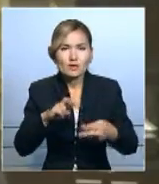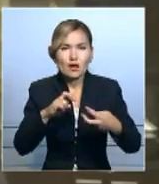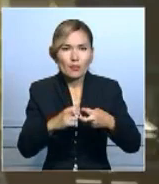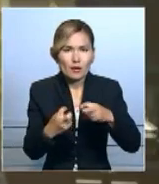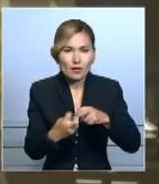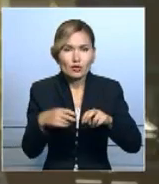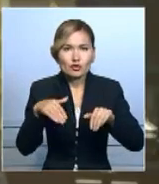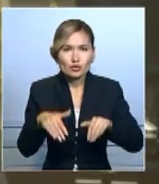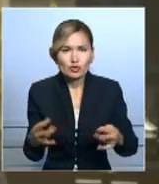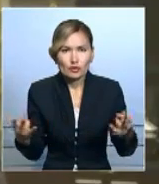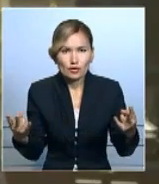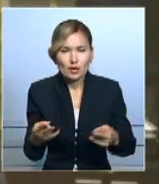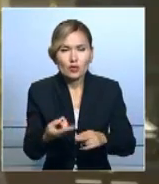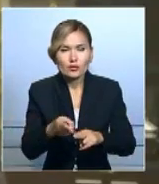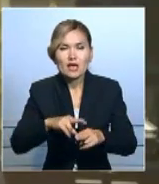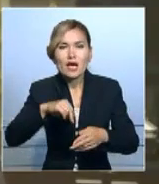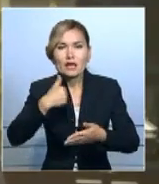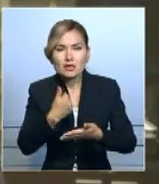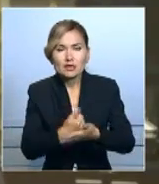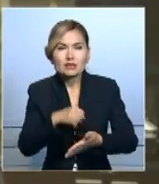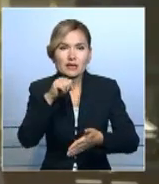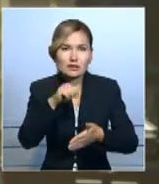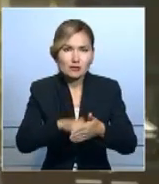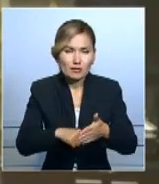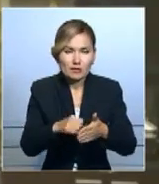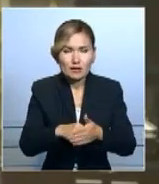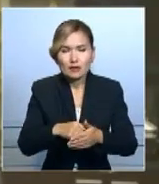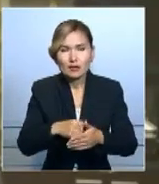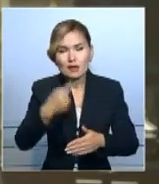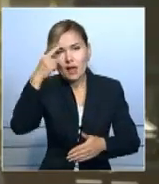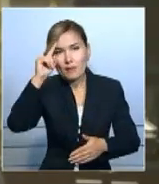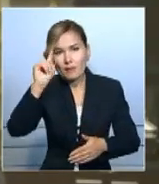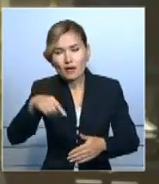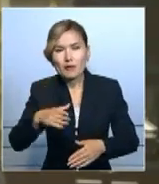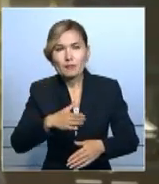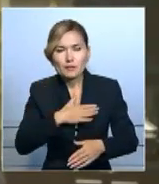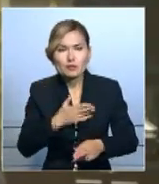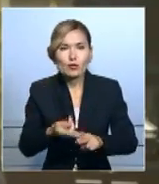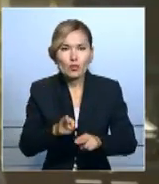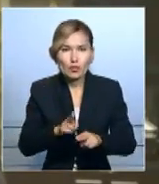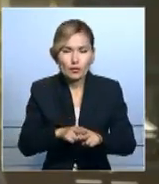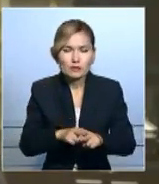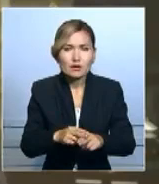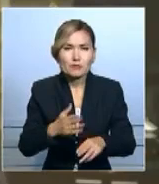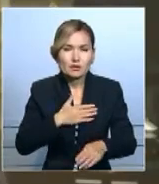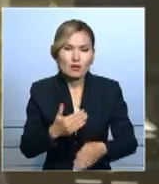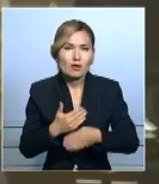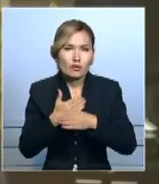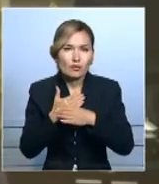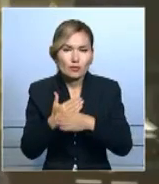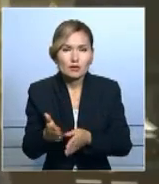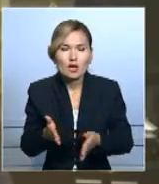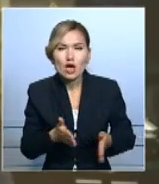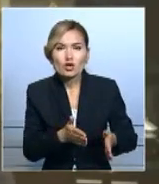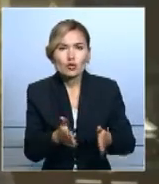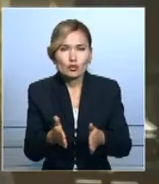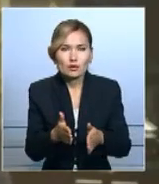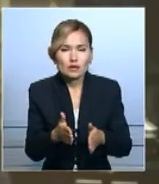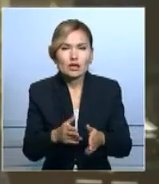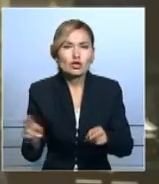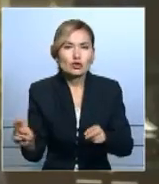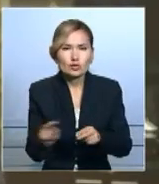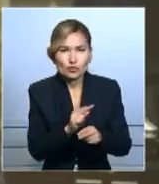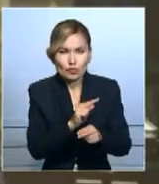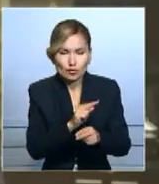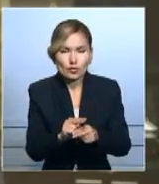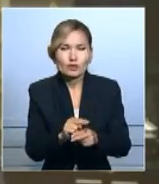оның жаңа негізгі себептерін біліп, бізден керек көмек, республикалық деңгейден керек көмектер болса оны айтып, облыстық деңгейдегі мәселелер болса